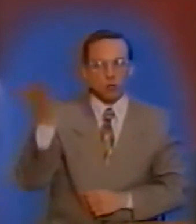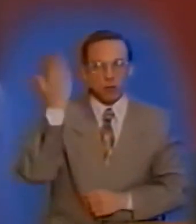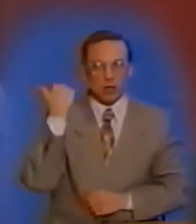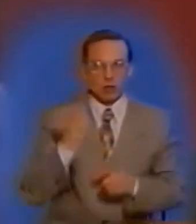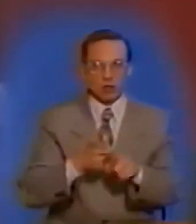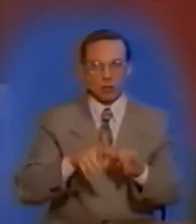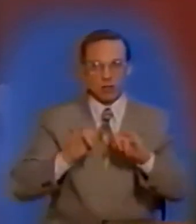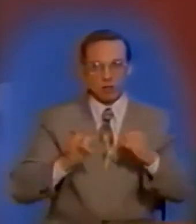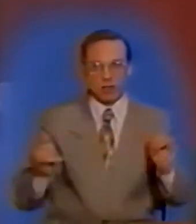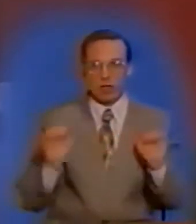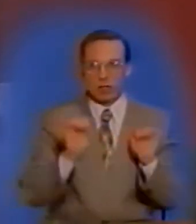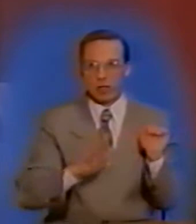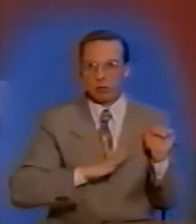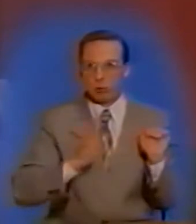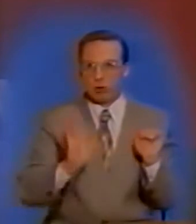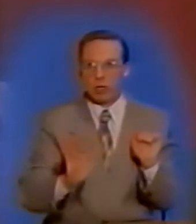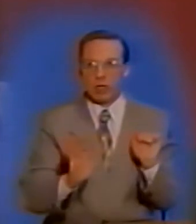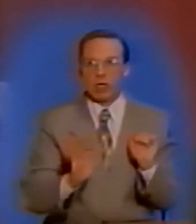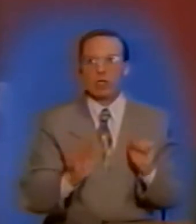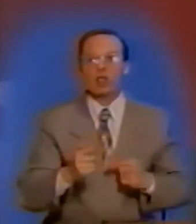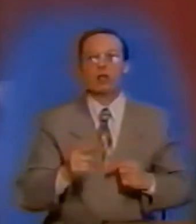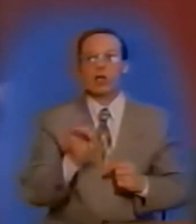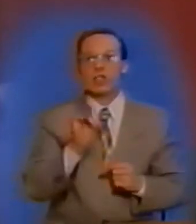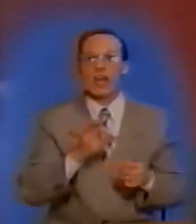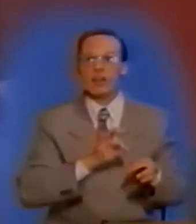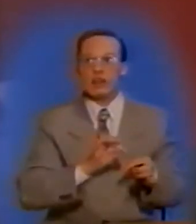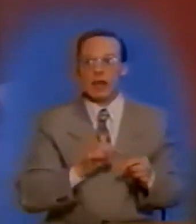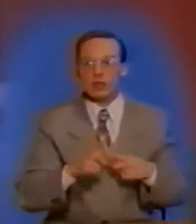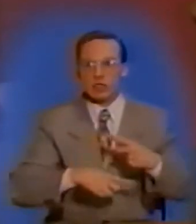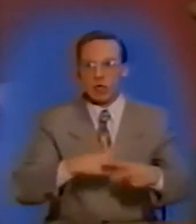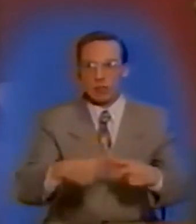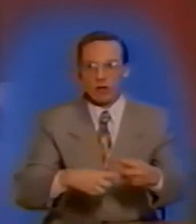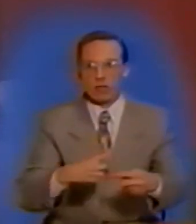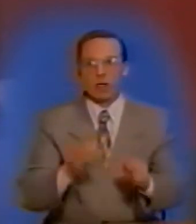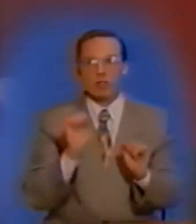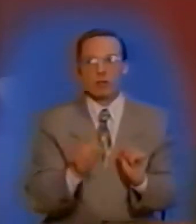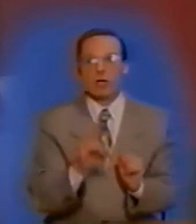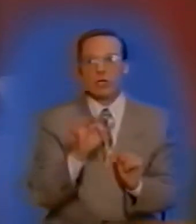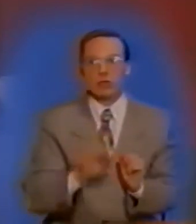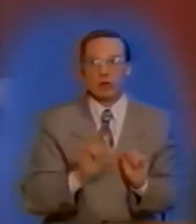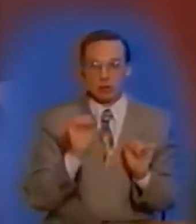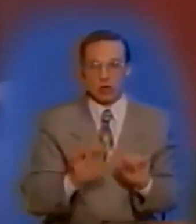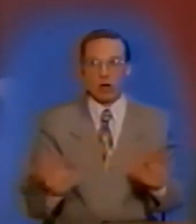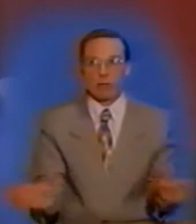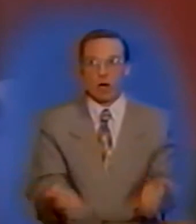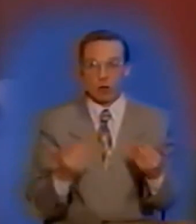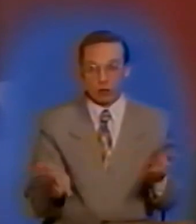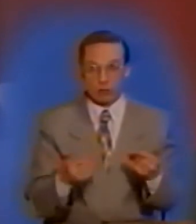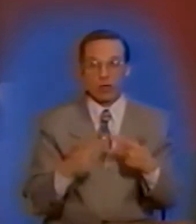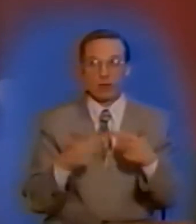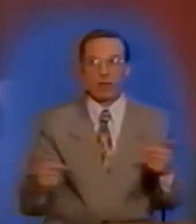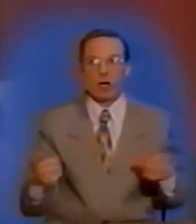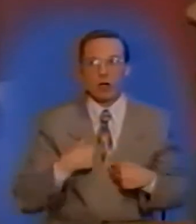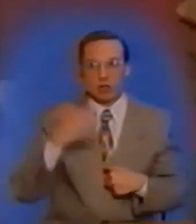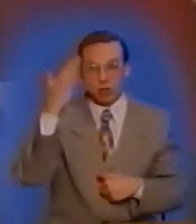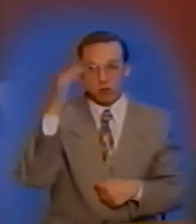labai įvairiai gali būti. Ir genetiškai paveldimą, ir apie archetipus galima kalbėti, ir apie auklėjimą įvairiai. Aš